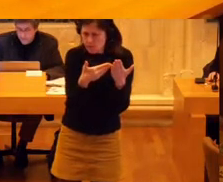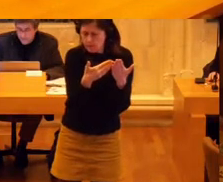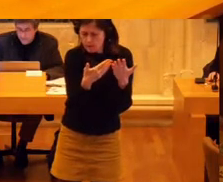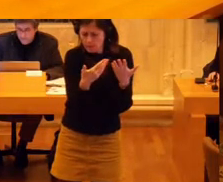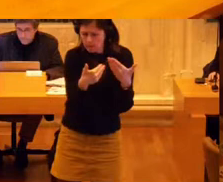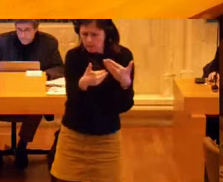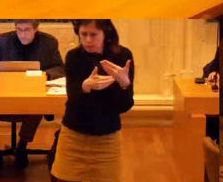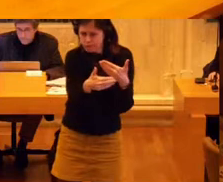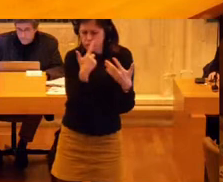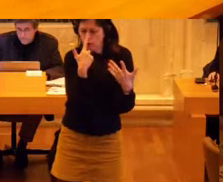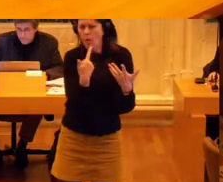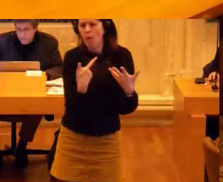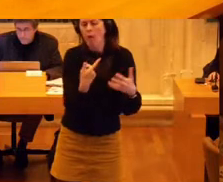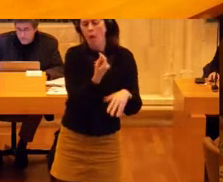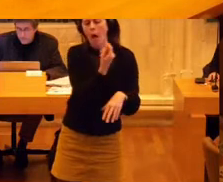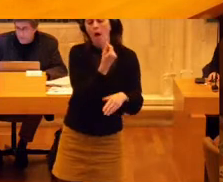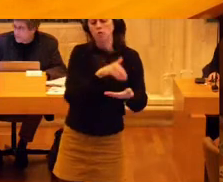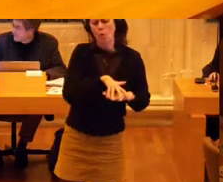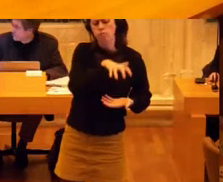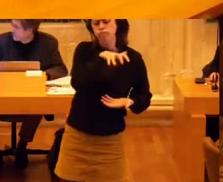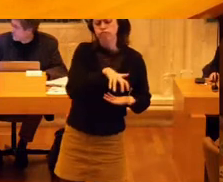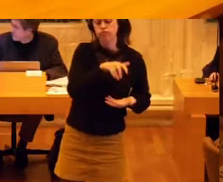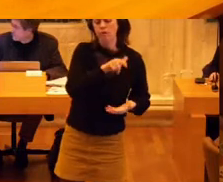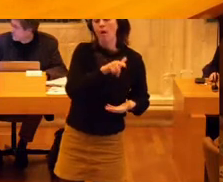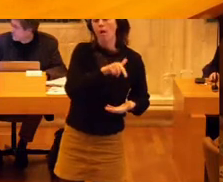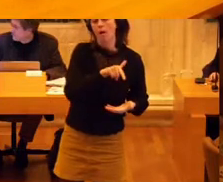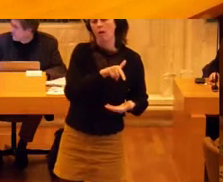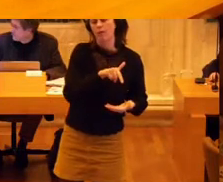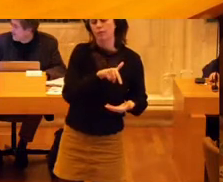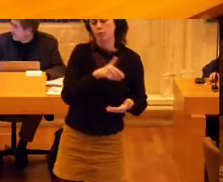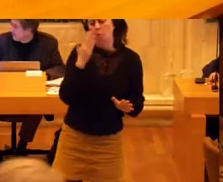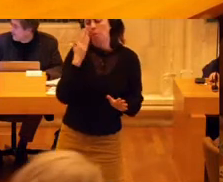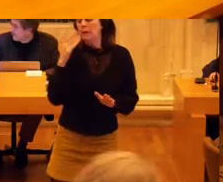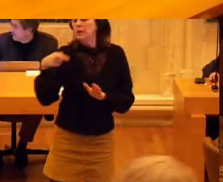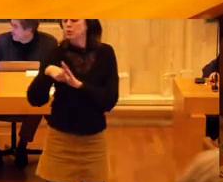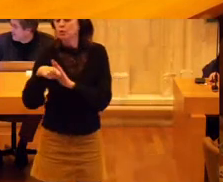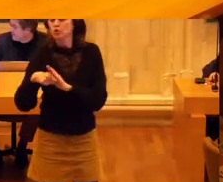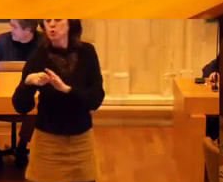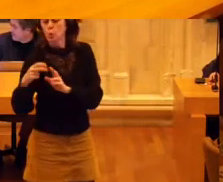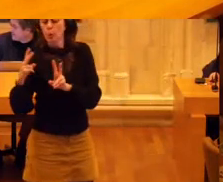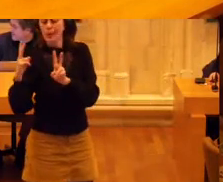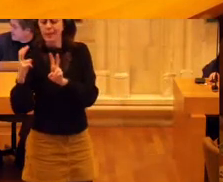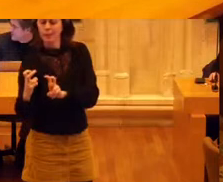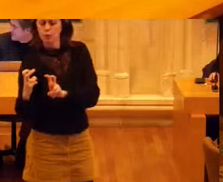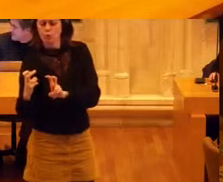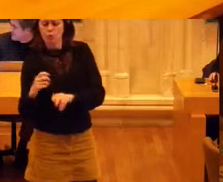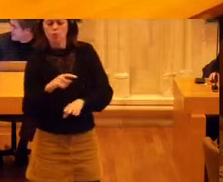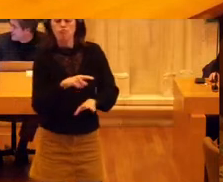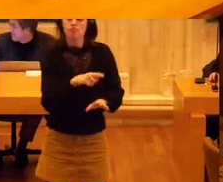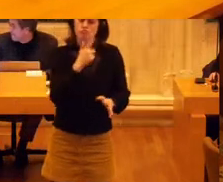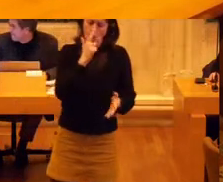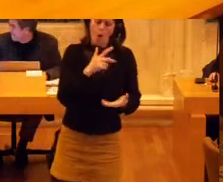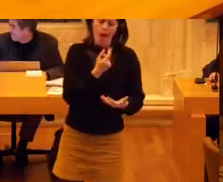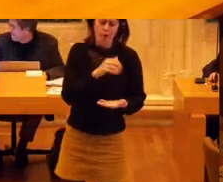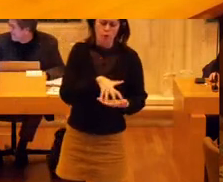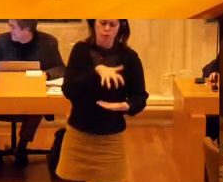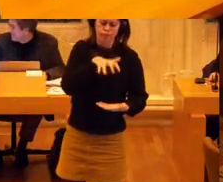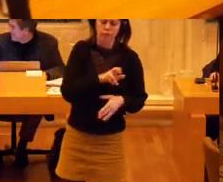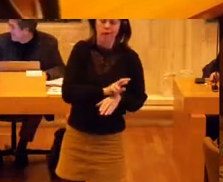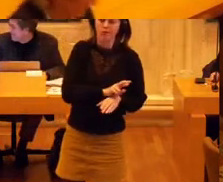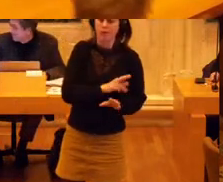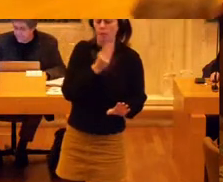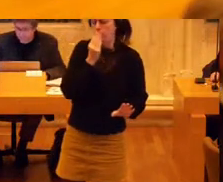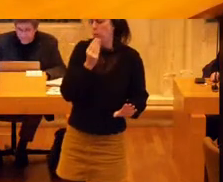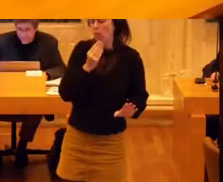une excellente trésorerie qui leur permet d'absorber la diminution des subventions pour 2024. On a